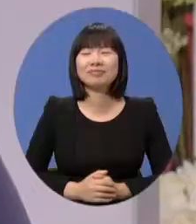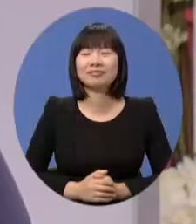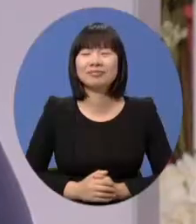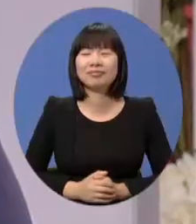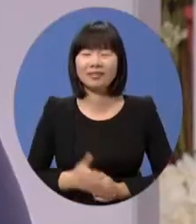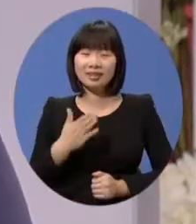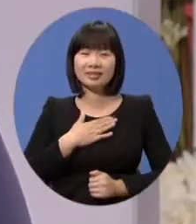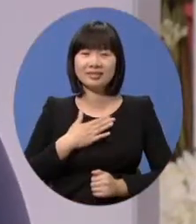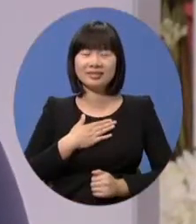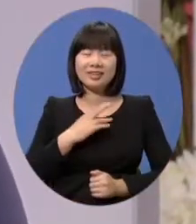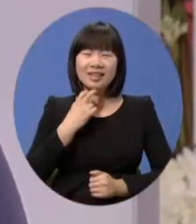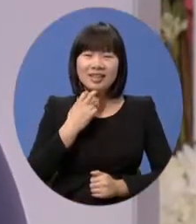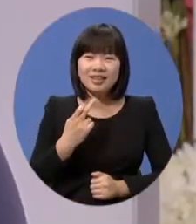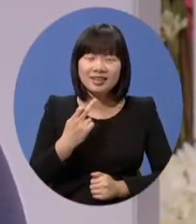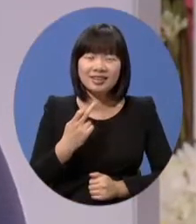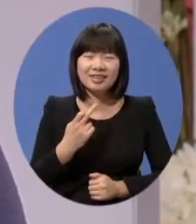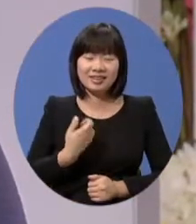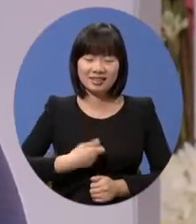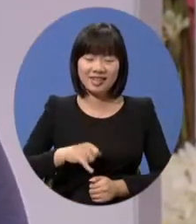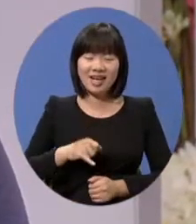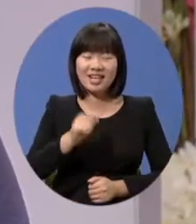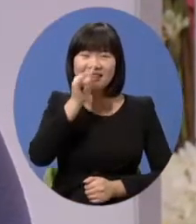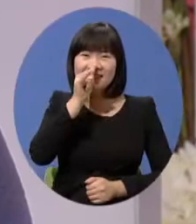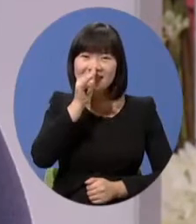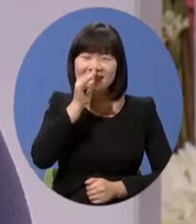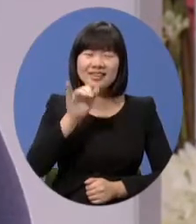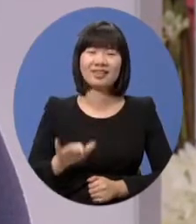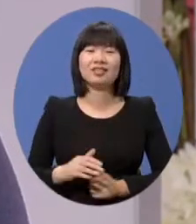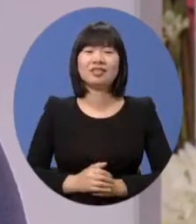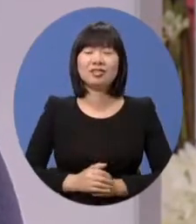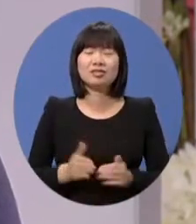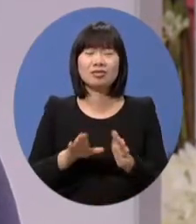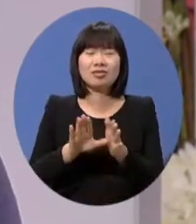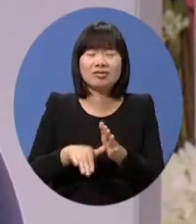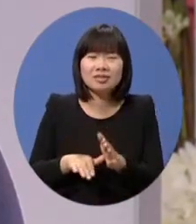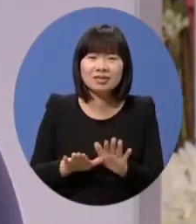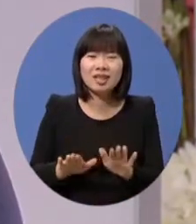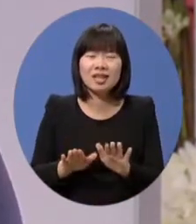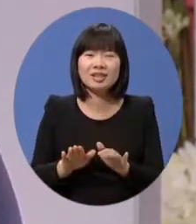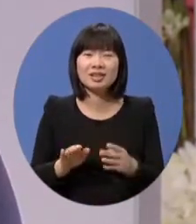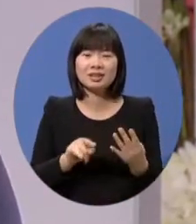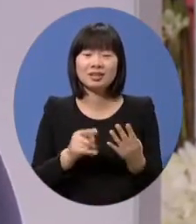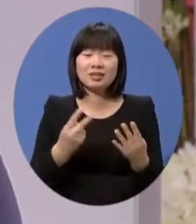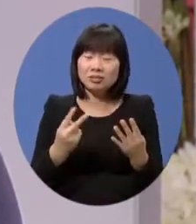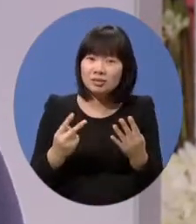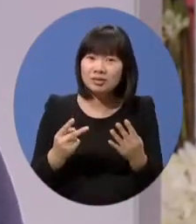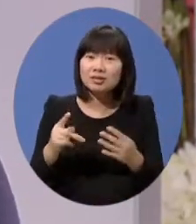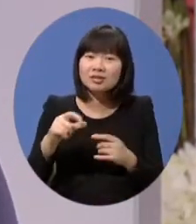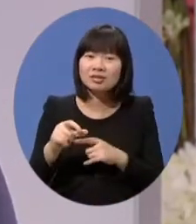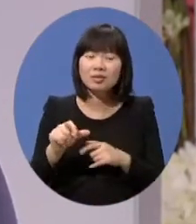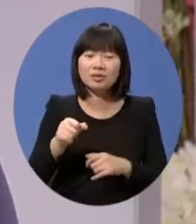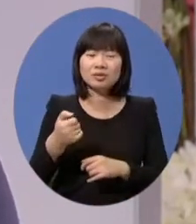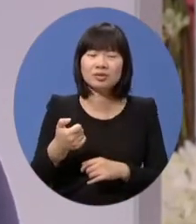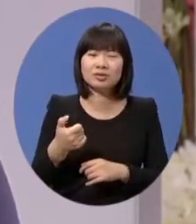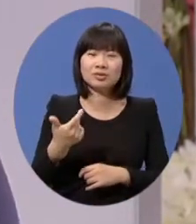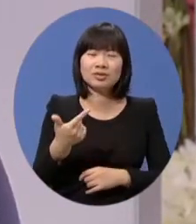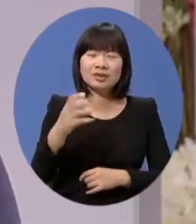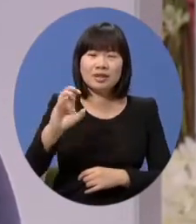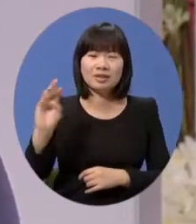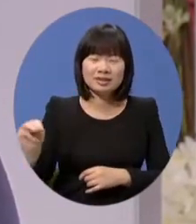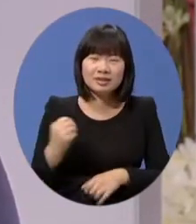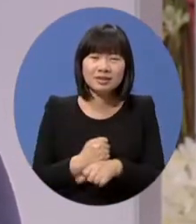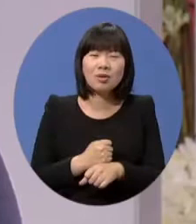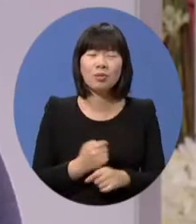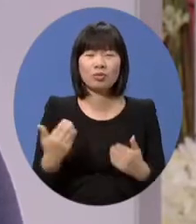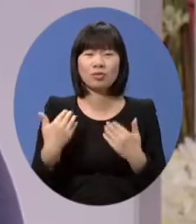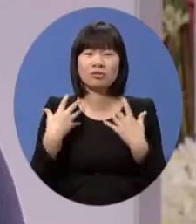아, 저는 12살 지금 딸 아이인데요. 네. 태어날 때는 4.2kg, 56cm 좀 크게